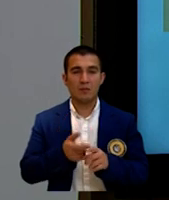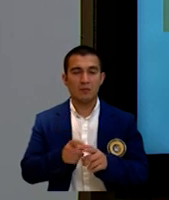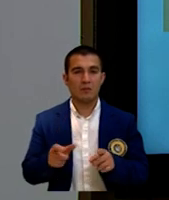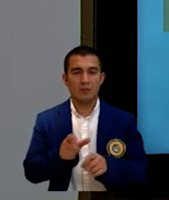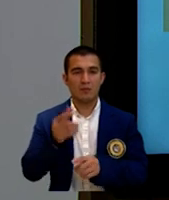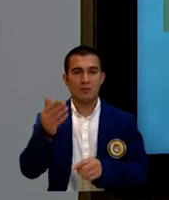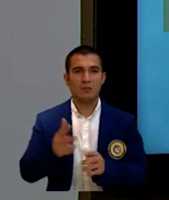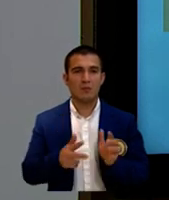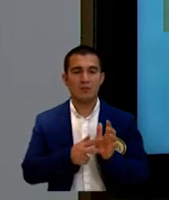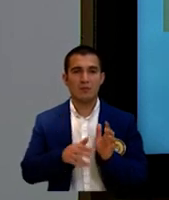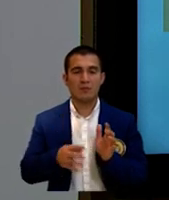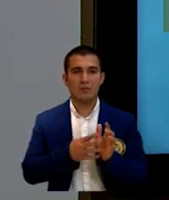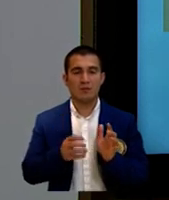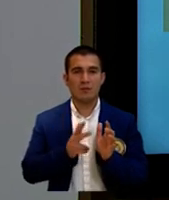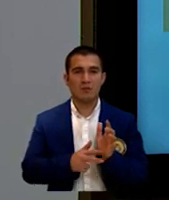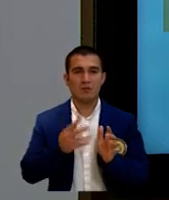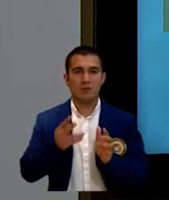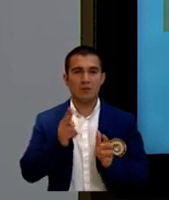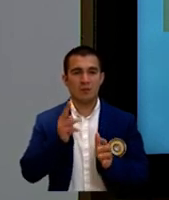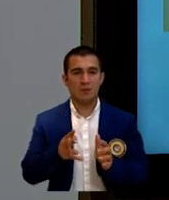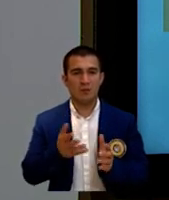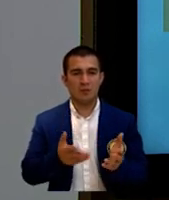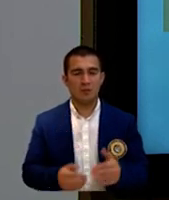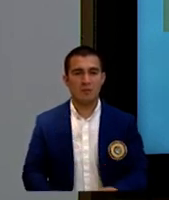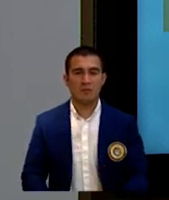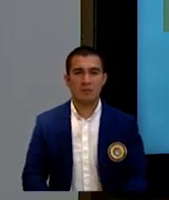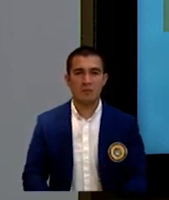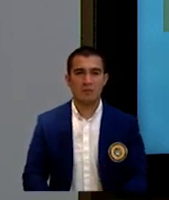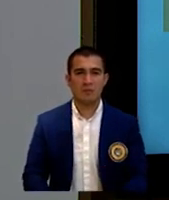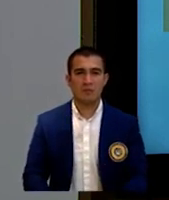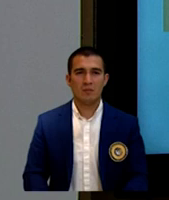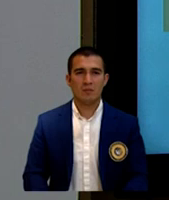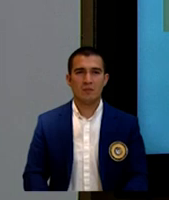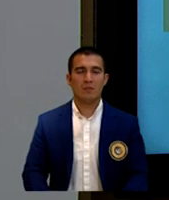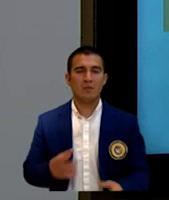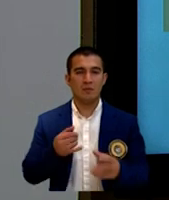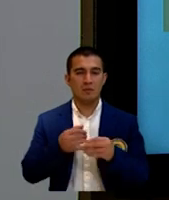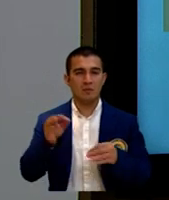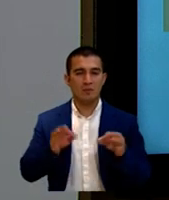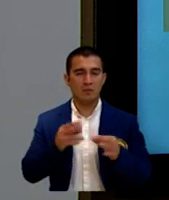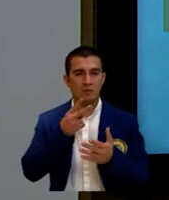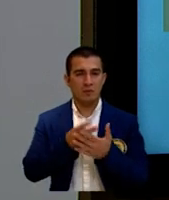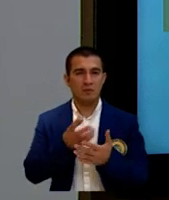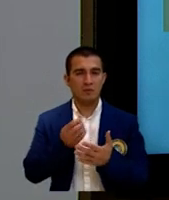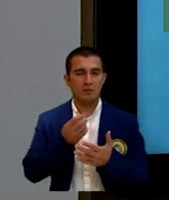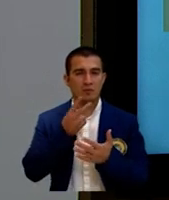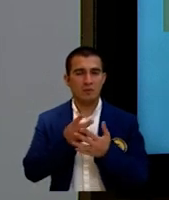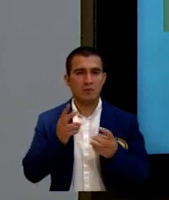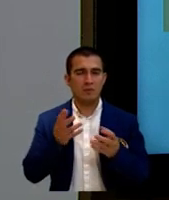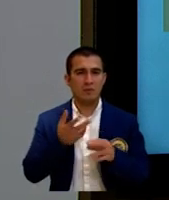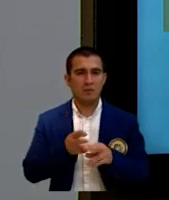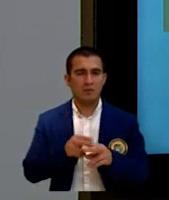uzunligi 8984 kilometrni tashkil etadi. Xaritada siz qaysi davlatni